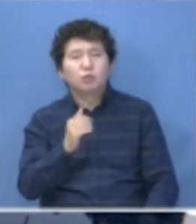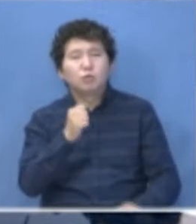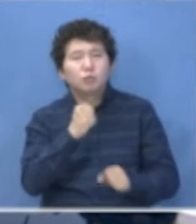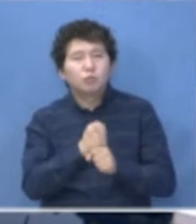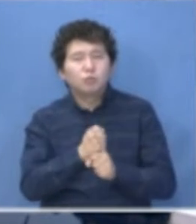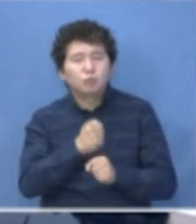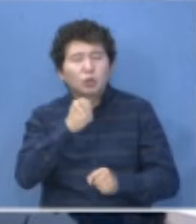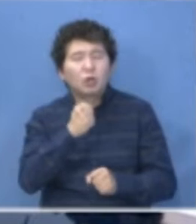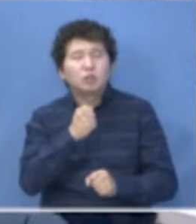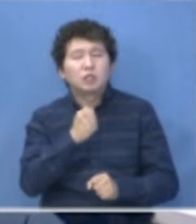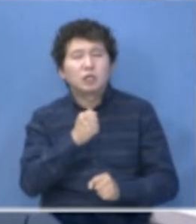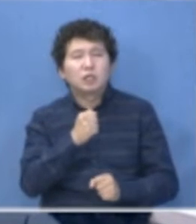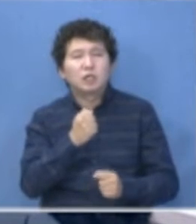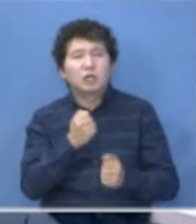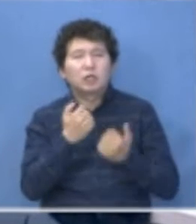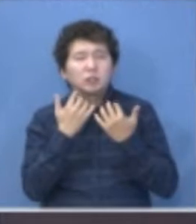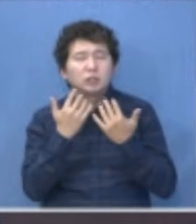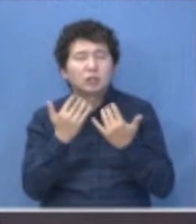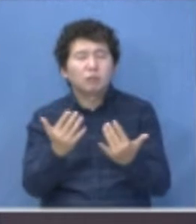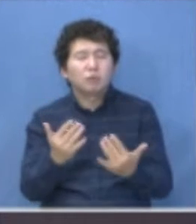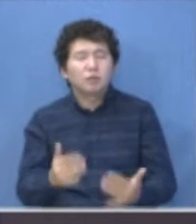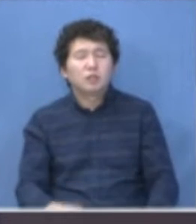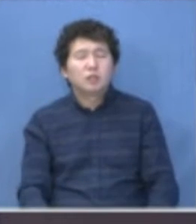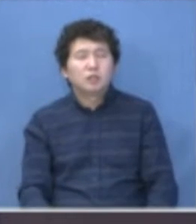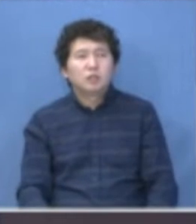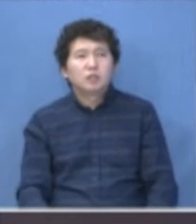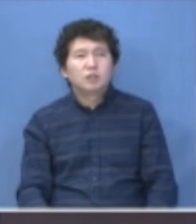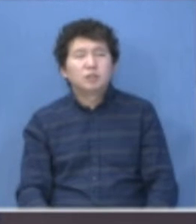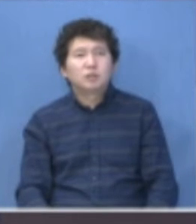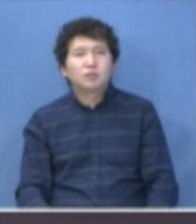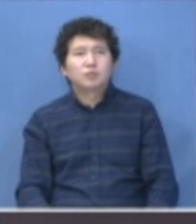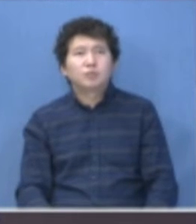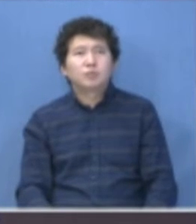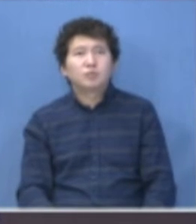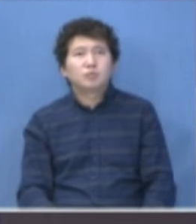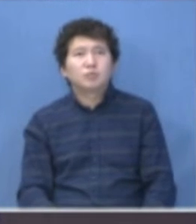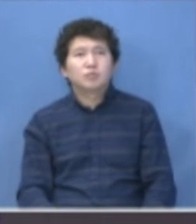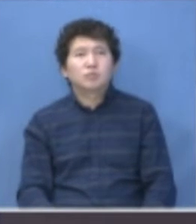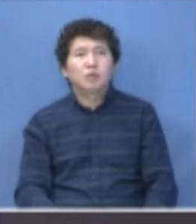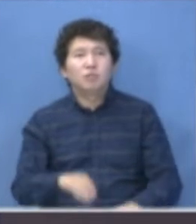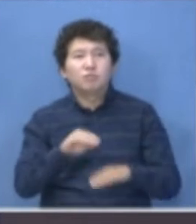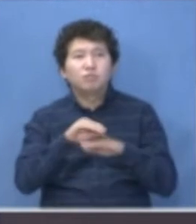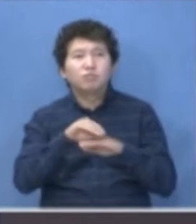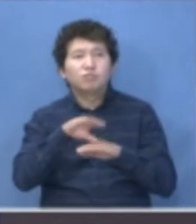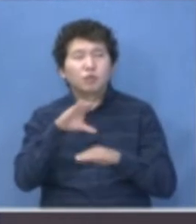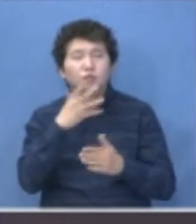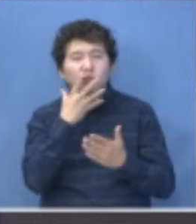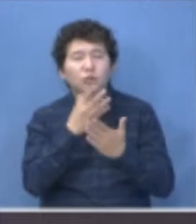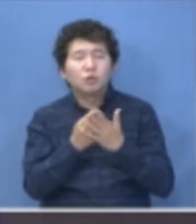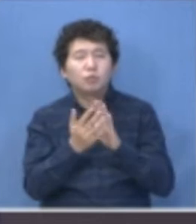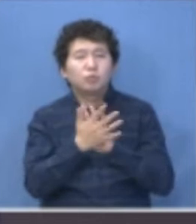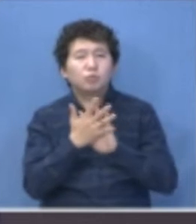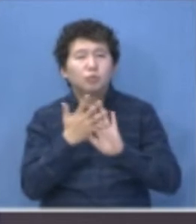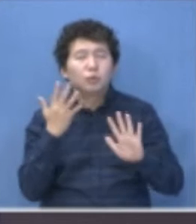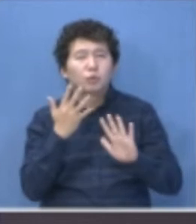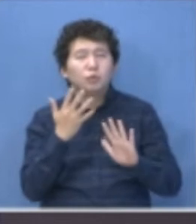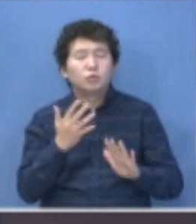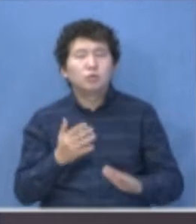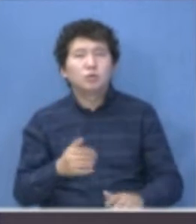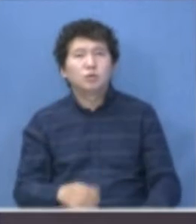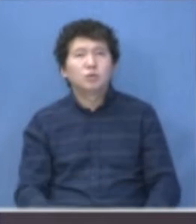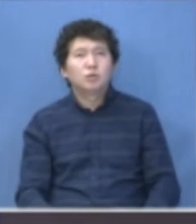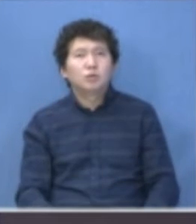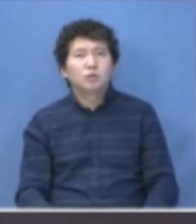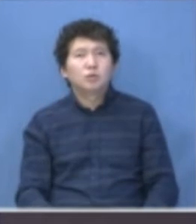требования. Проблемы с сервисом в медорганизациях особенно обострились. В связи с этим фонд, в свою очередь, ужесточая требования к